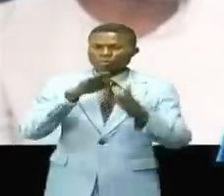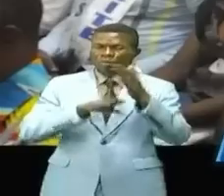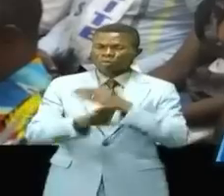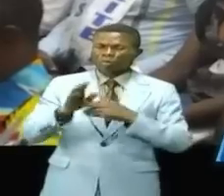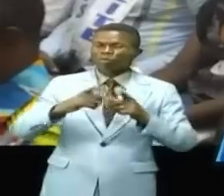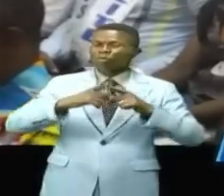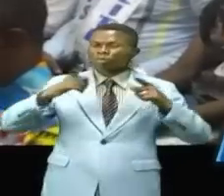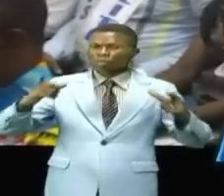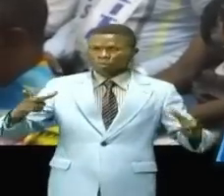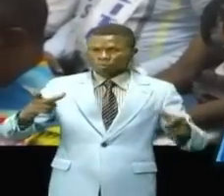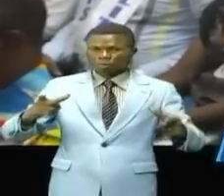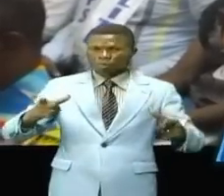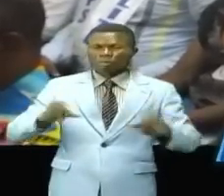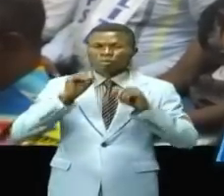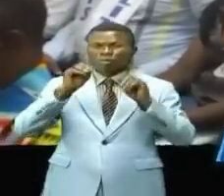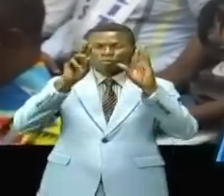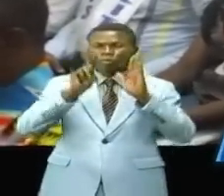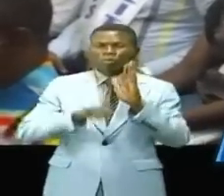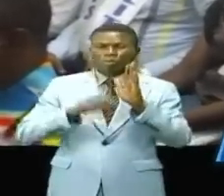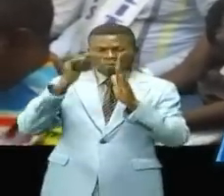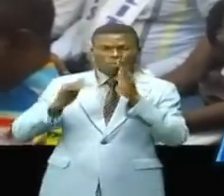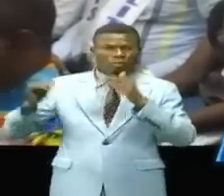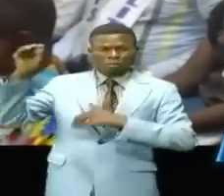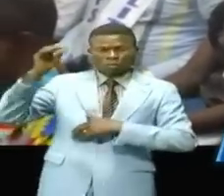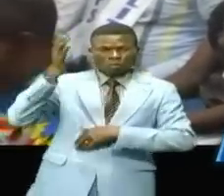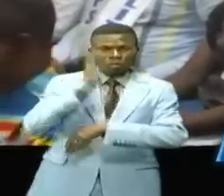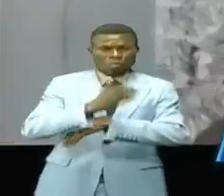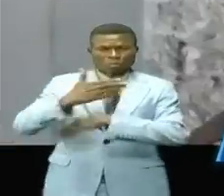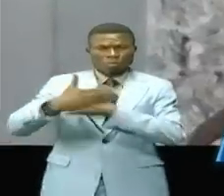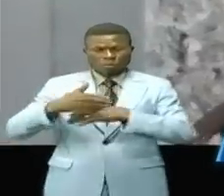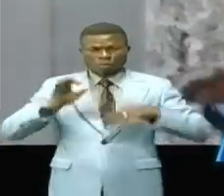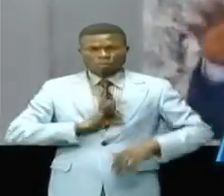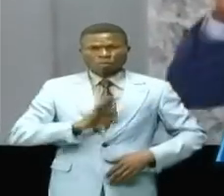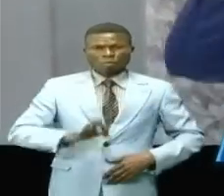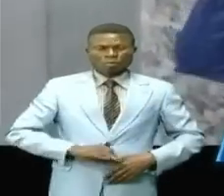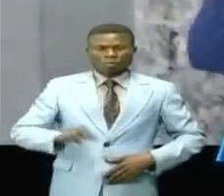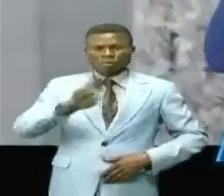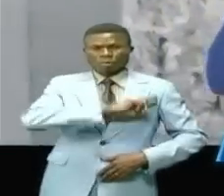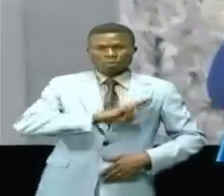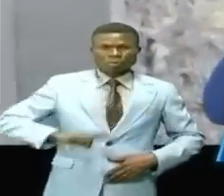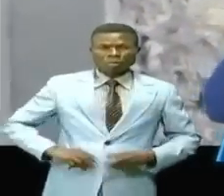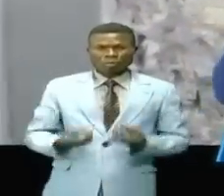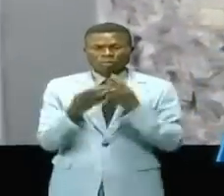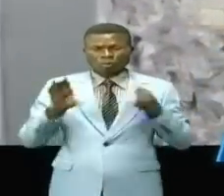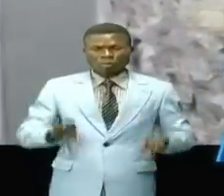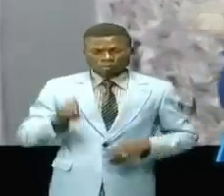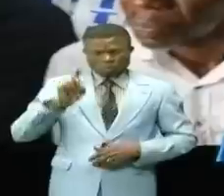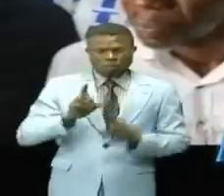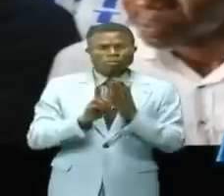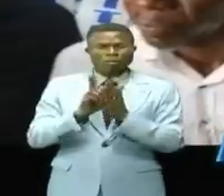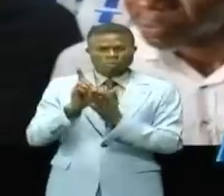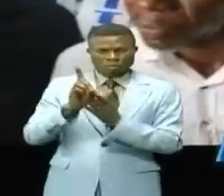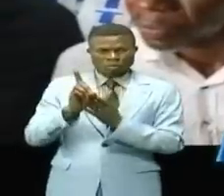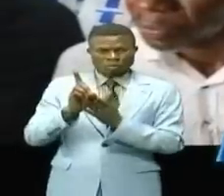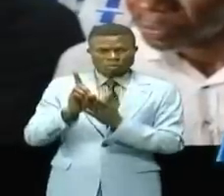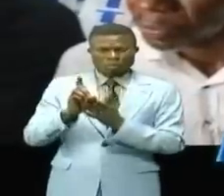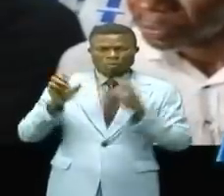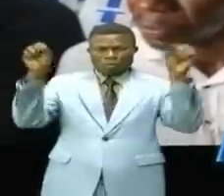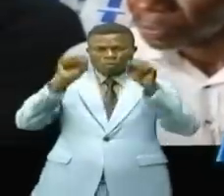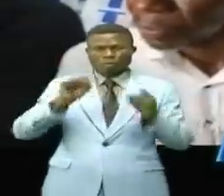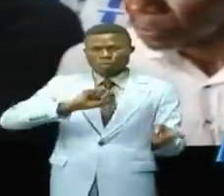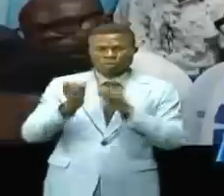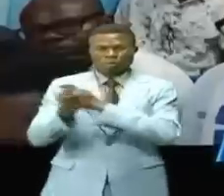réussie. Pour cet enseignant des universités et conseiller du chef de l'État, la République démocratique du Congo doit développer un système de